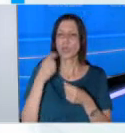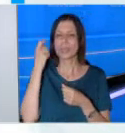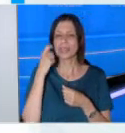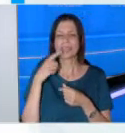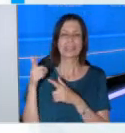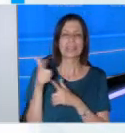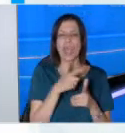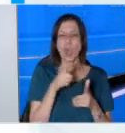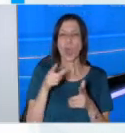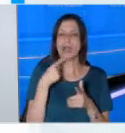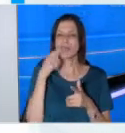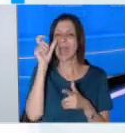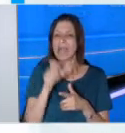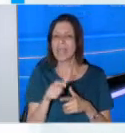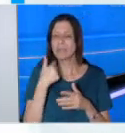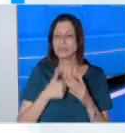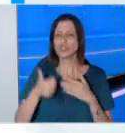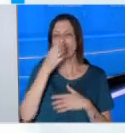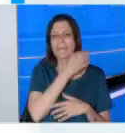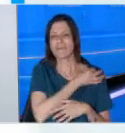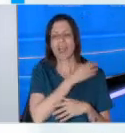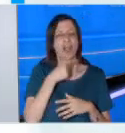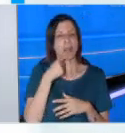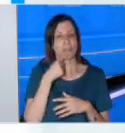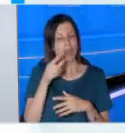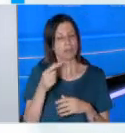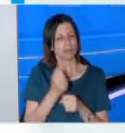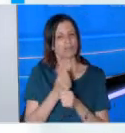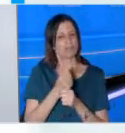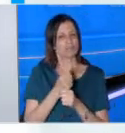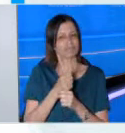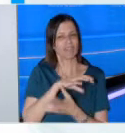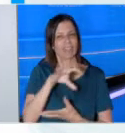שוב, אדם שהמפכ"ל הגדיר כמצית אינתיפאדה יהודית,